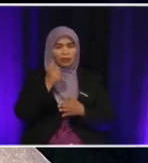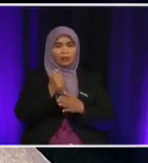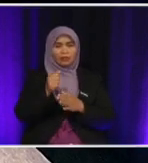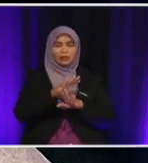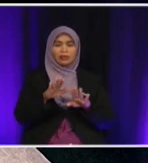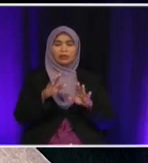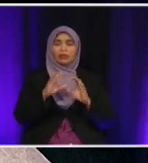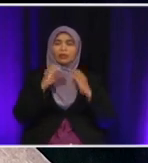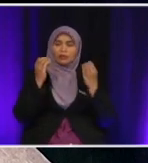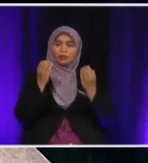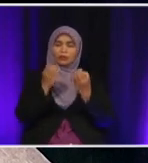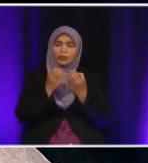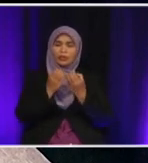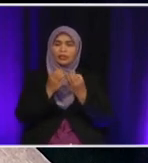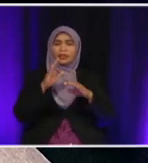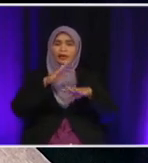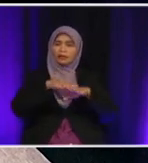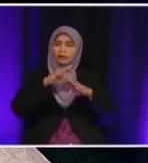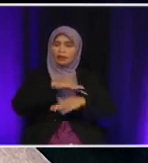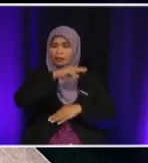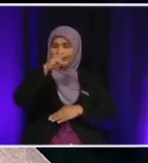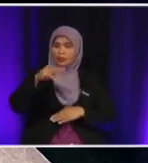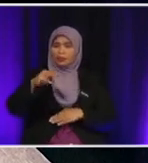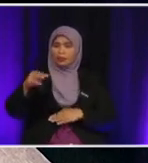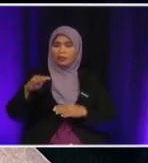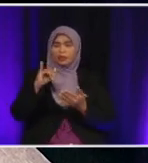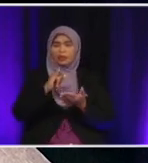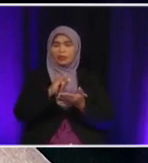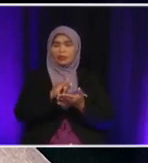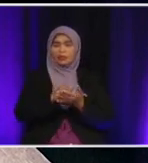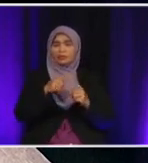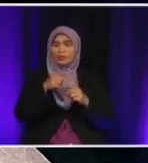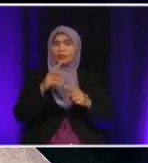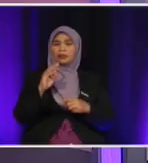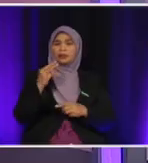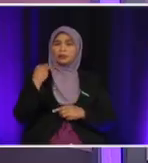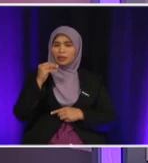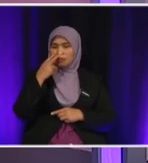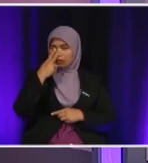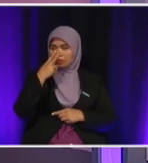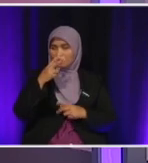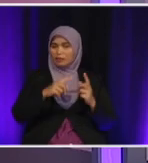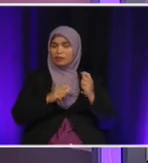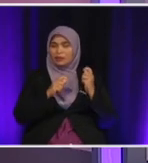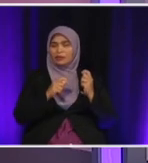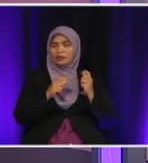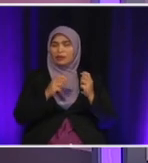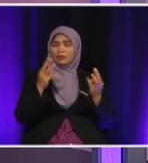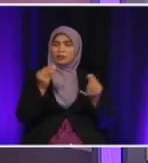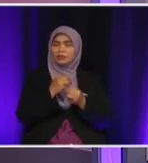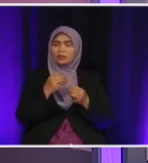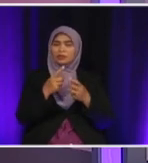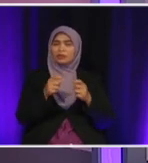pemanah di atas bukit itu Apabila mereka lihat tentara Quraisy ataupun Tantra Musuh telah pun beredar